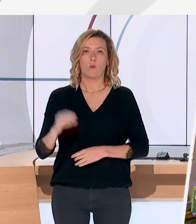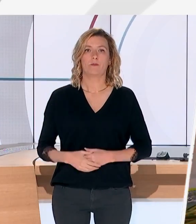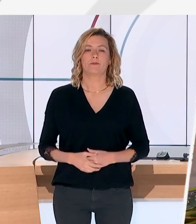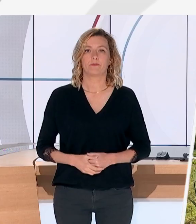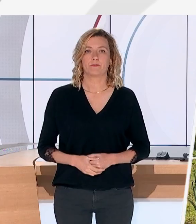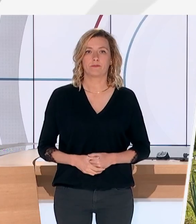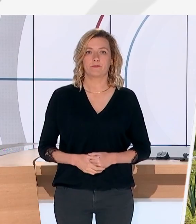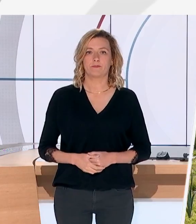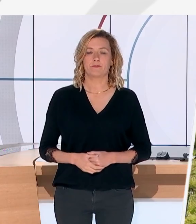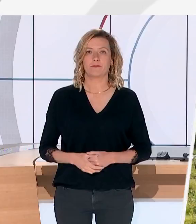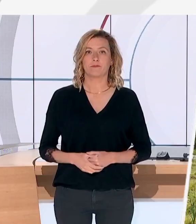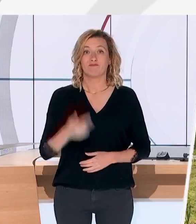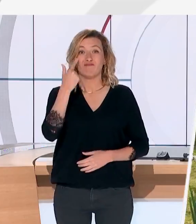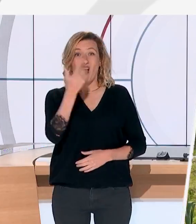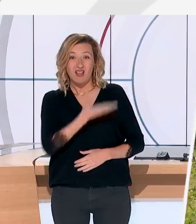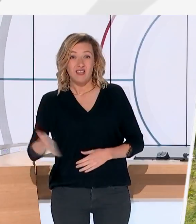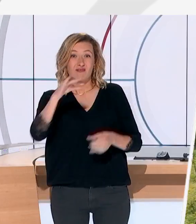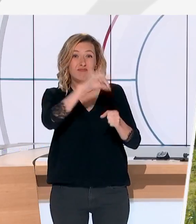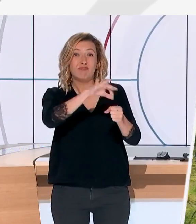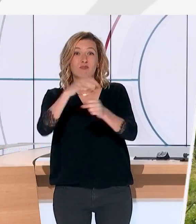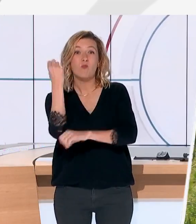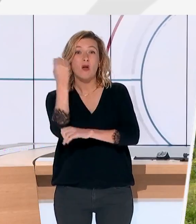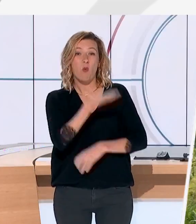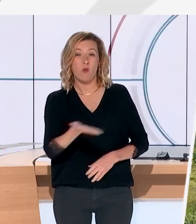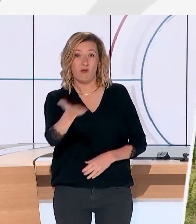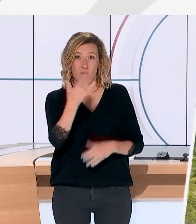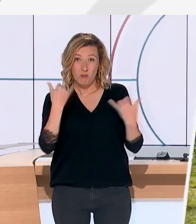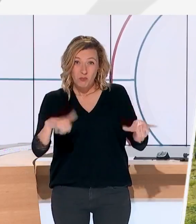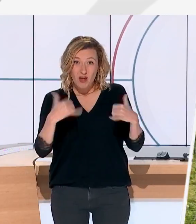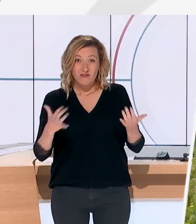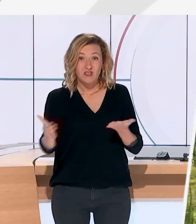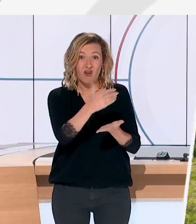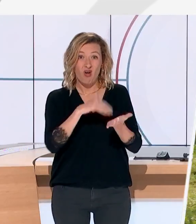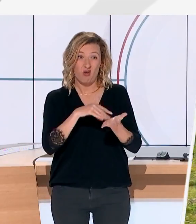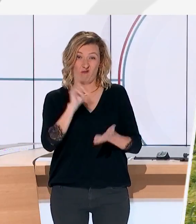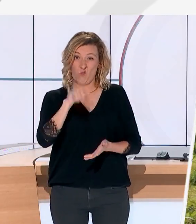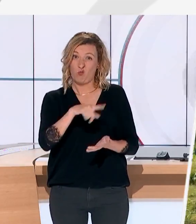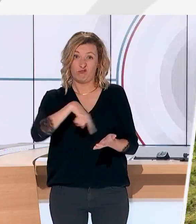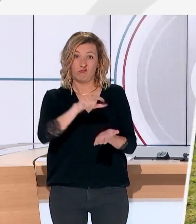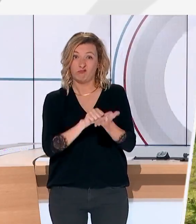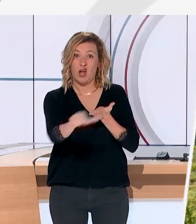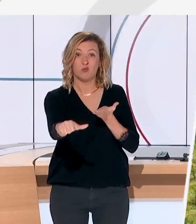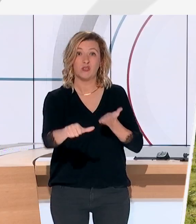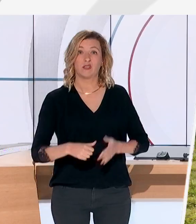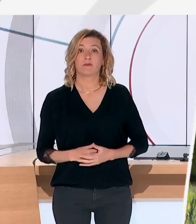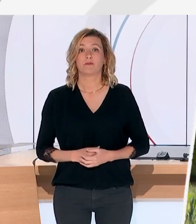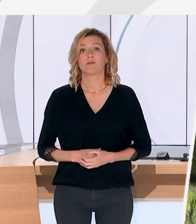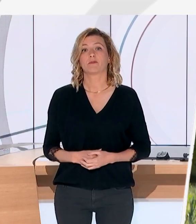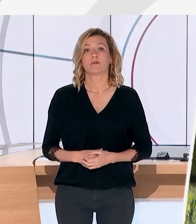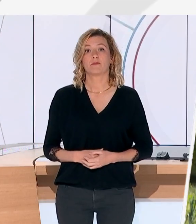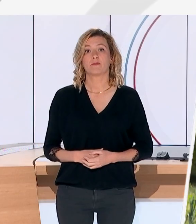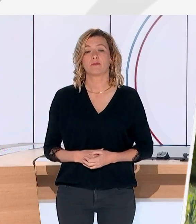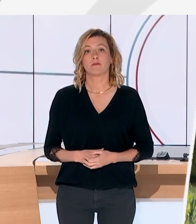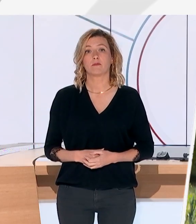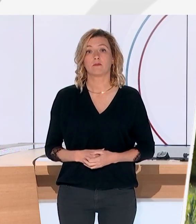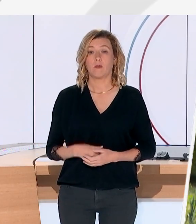conventionnelle. Sur son exploitation, ses poireaux encore non récoltés devront être détruits cette année. C'est la première